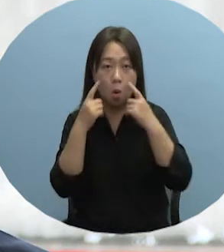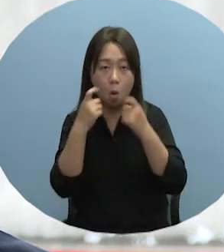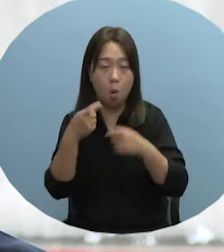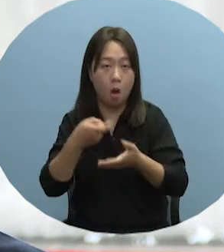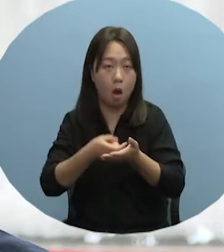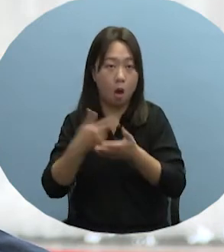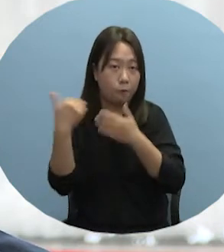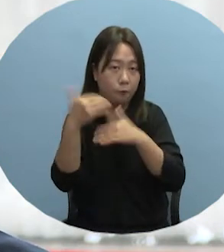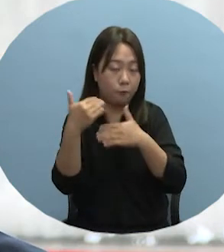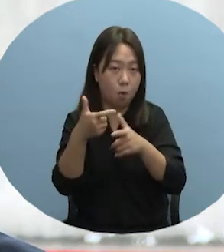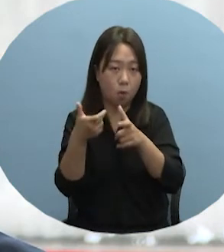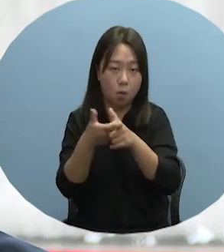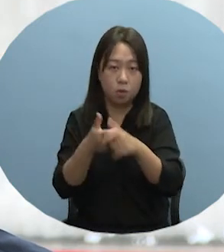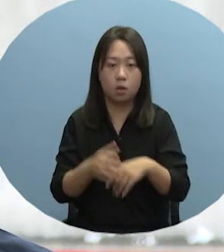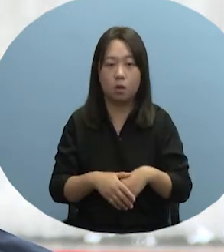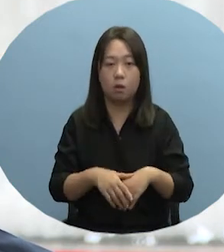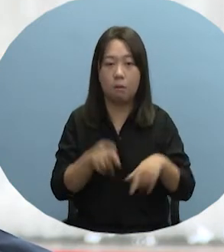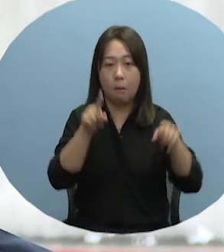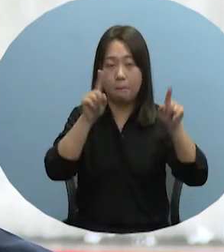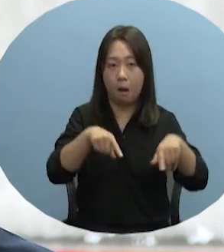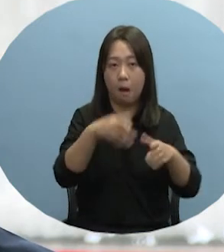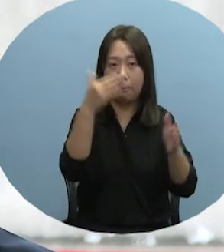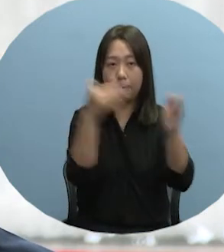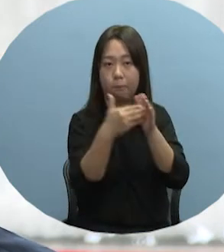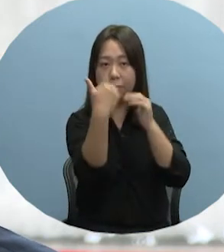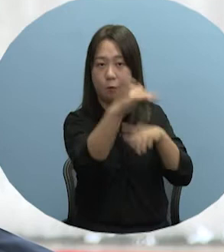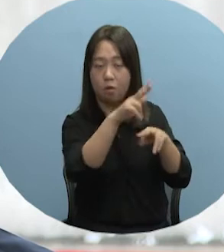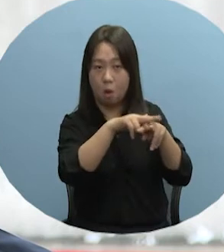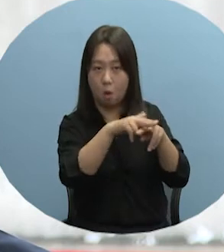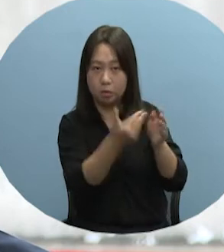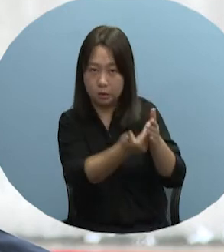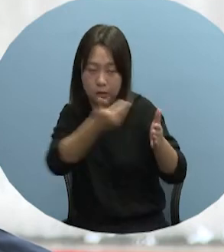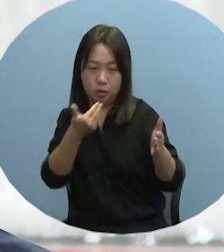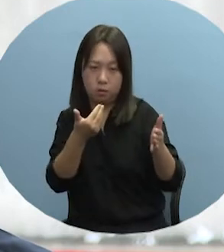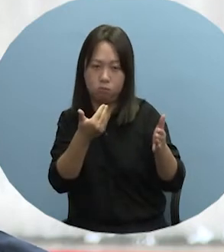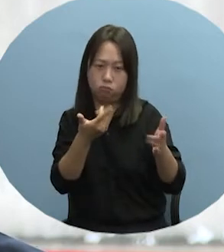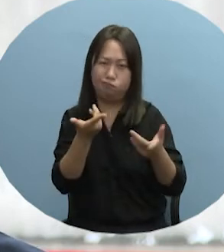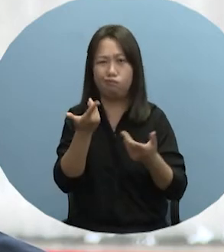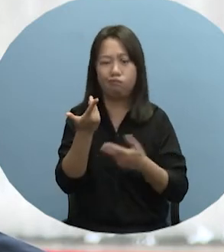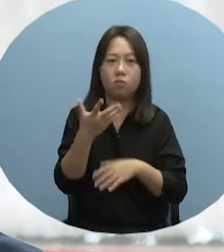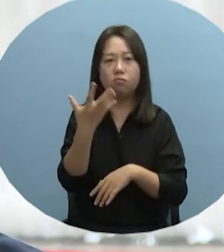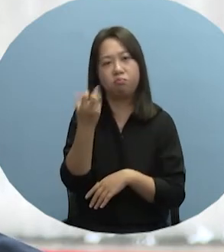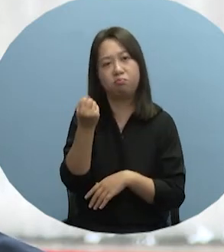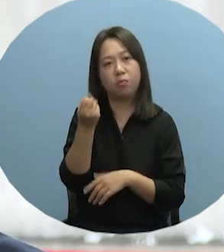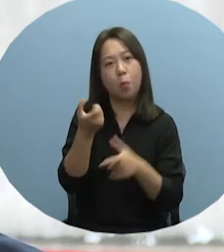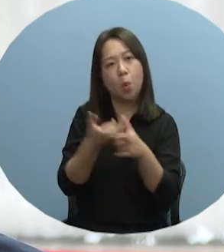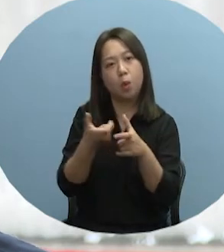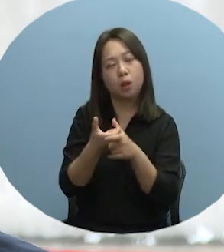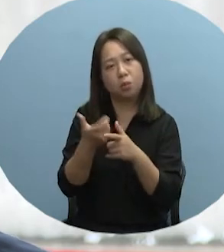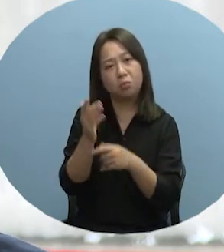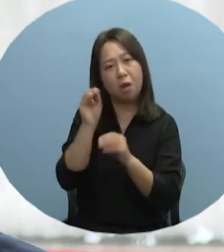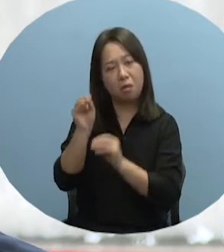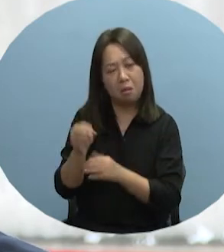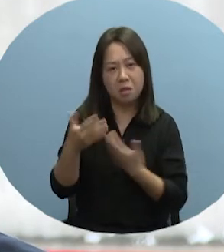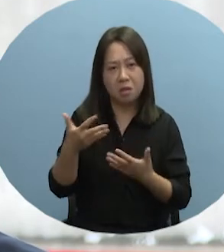入口商呢在未实施这个的措施之前呢是大概维持在50间左右，